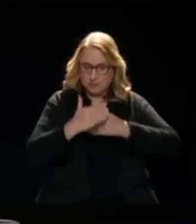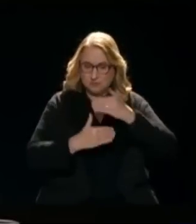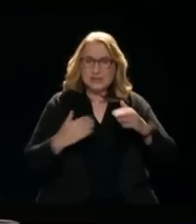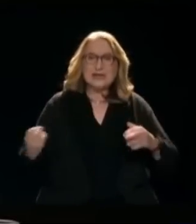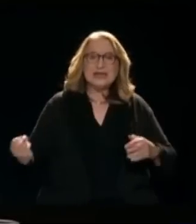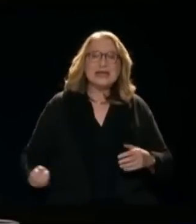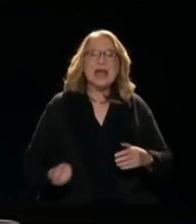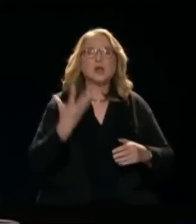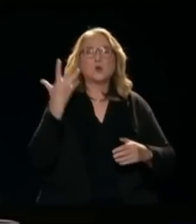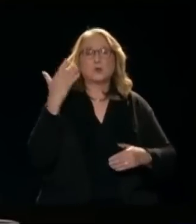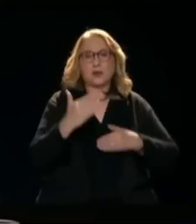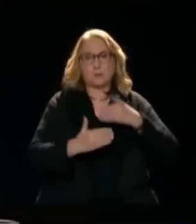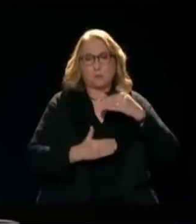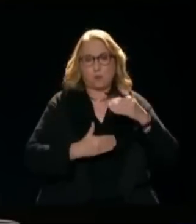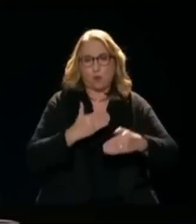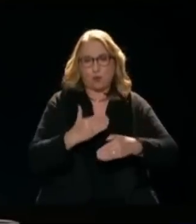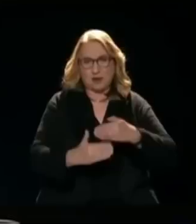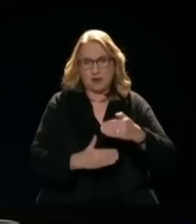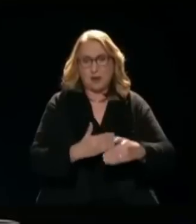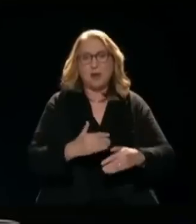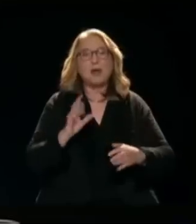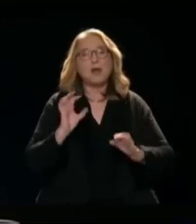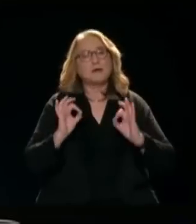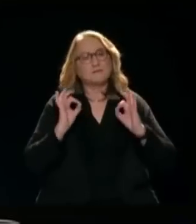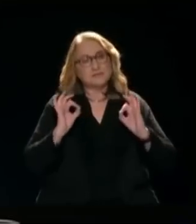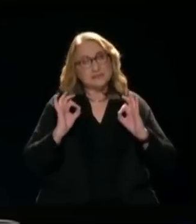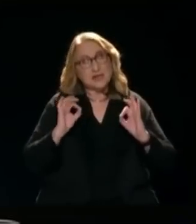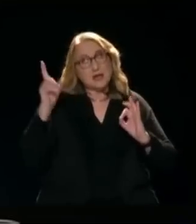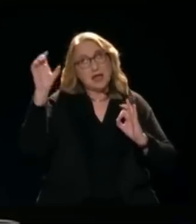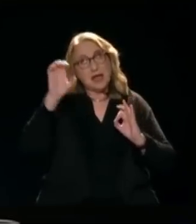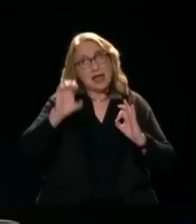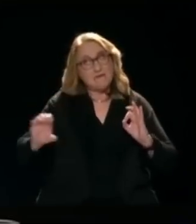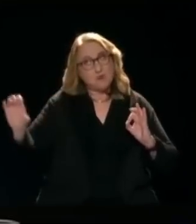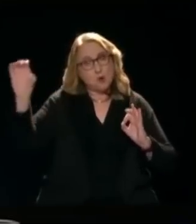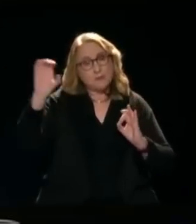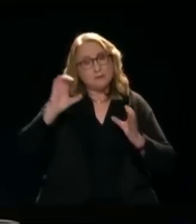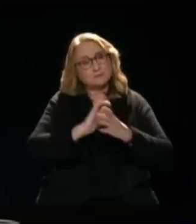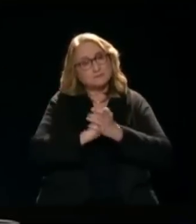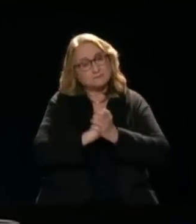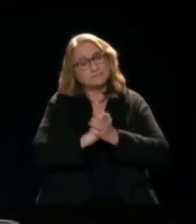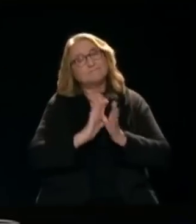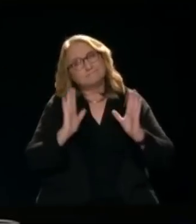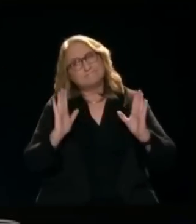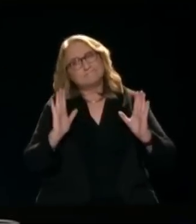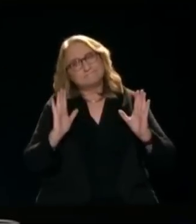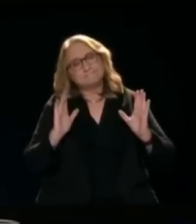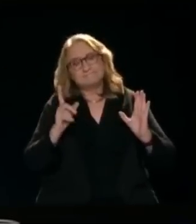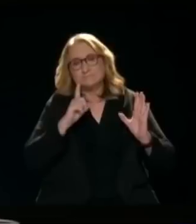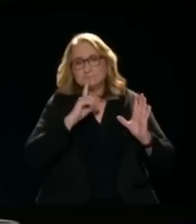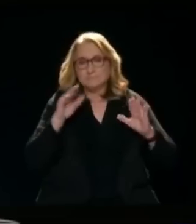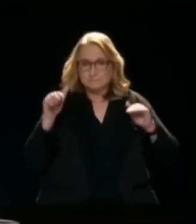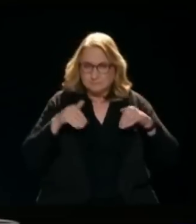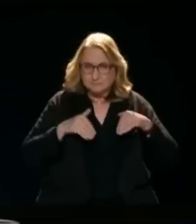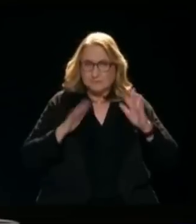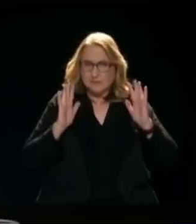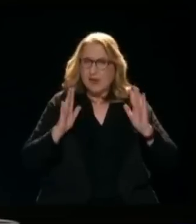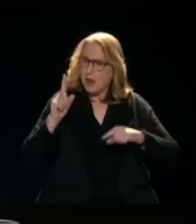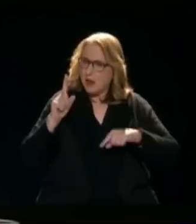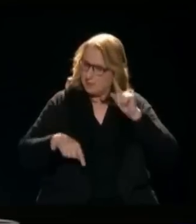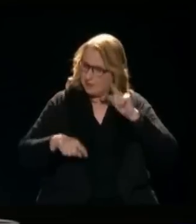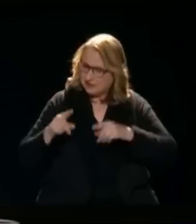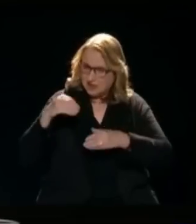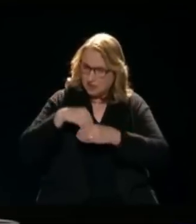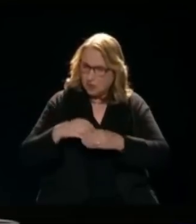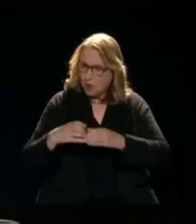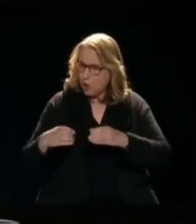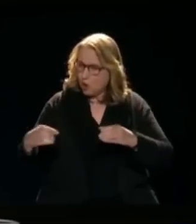το συνολικό πλαίσιο της Ευρωπαϊκής Ένωσης, παρά το γεγονός ότι υπάρχουν δυνάμεις, όπως είναι για παράδειγμα το ΕΠΑΜ, που δεν είναι υπέρ της Ευρωπαϊκής Ένωσης, όμως